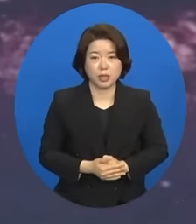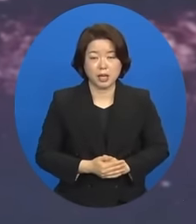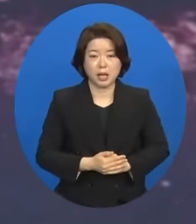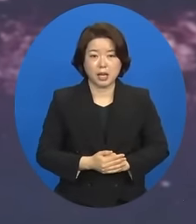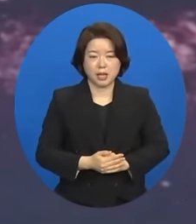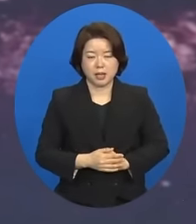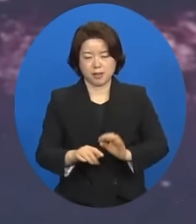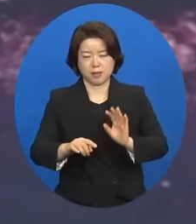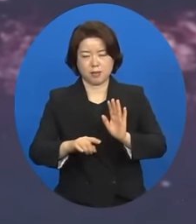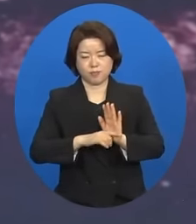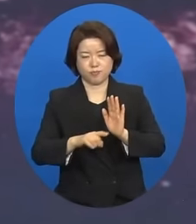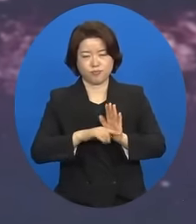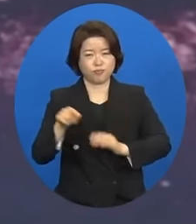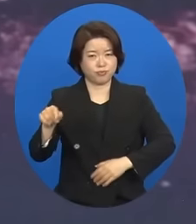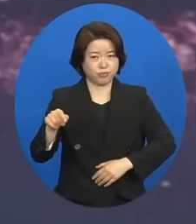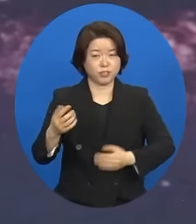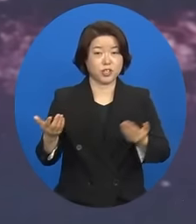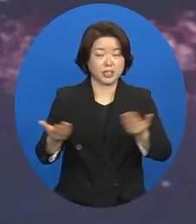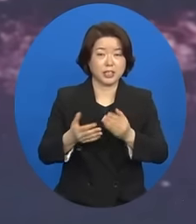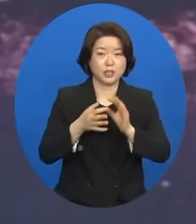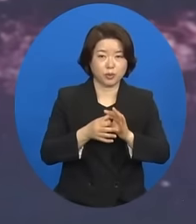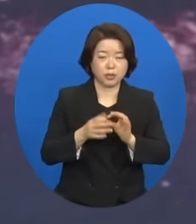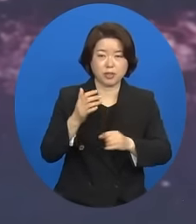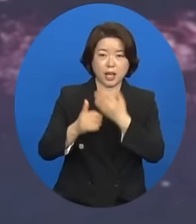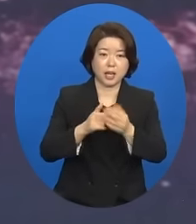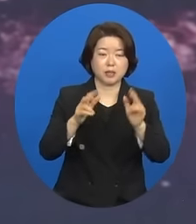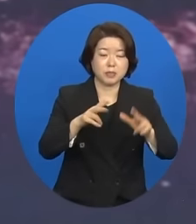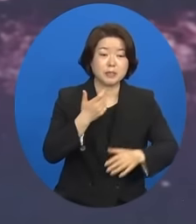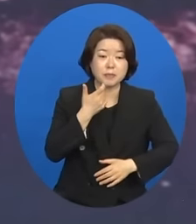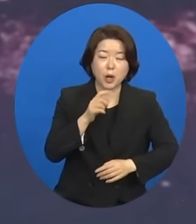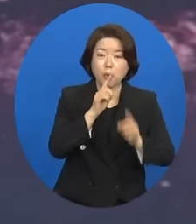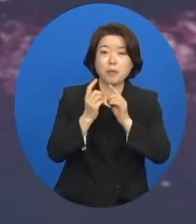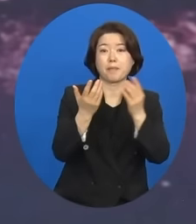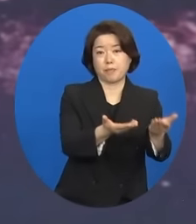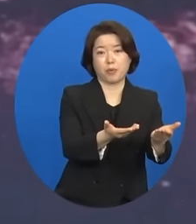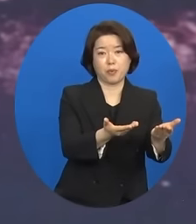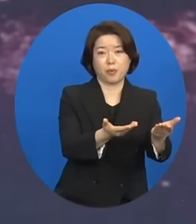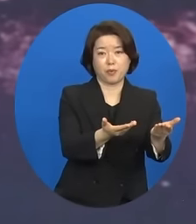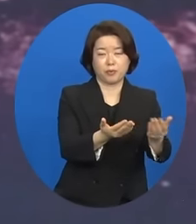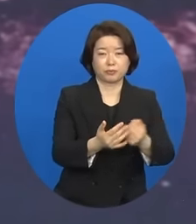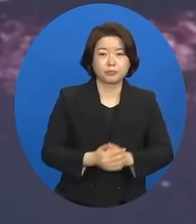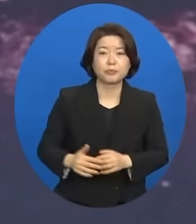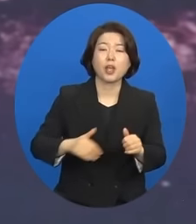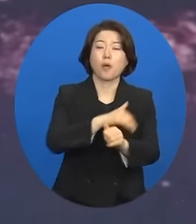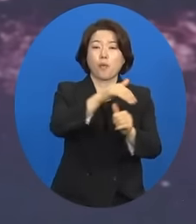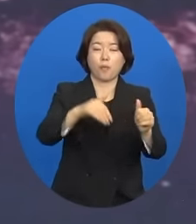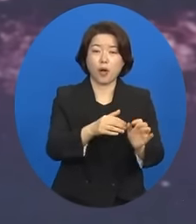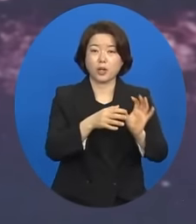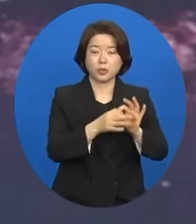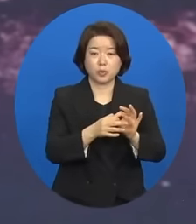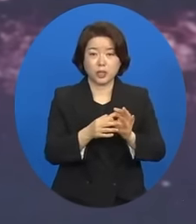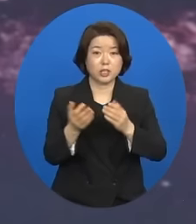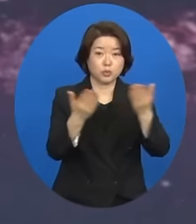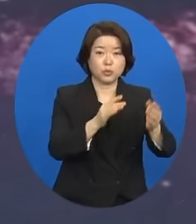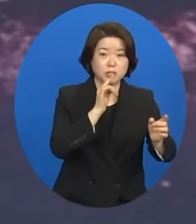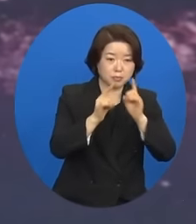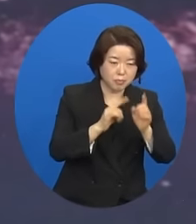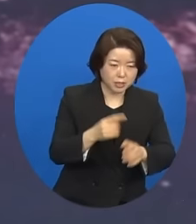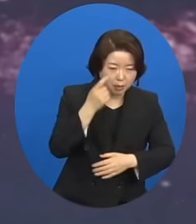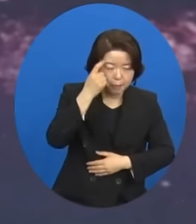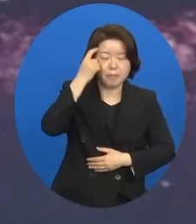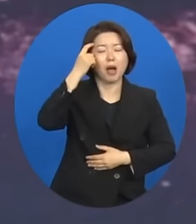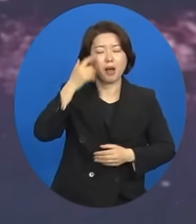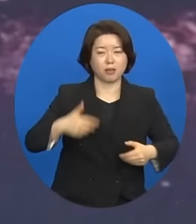사건을 통해서 하나님은 지금 야곱에게 말씀을 하시는 거예요 여러분이 환경을 통해서 주신 말씀을 깨달아야